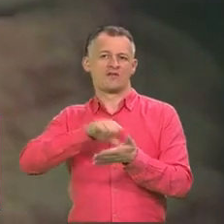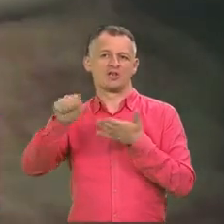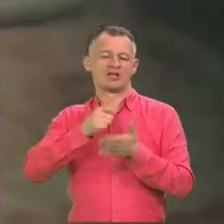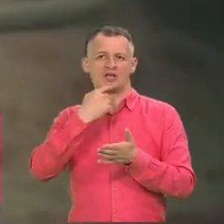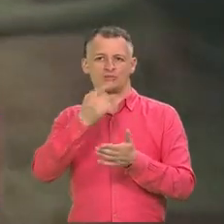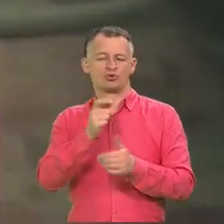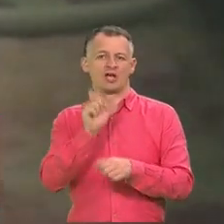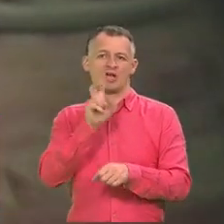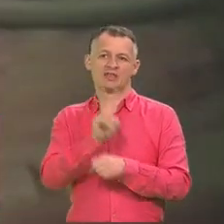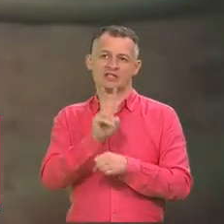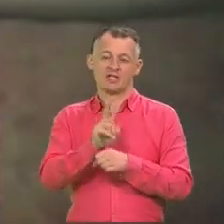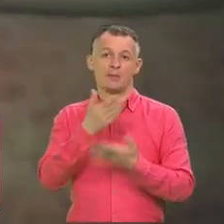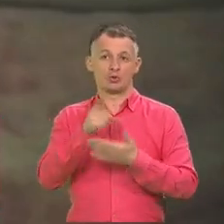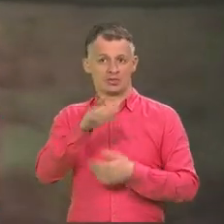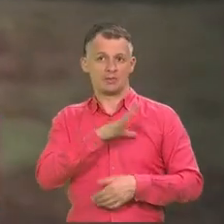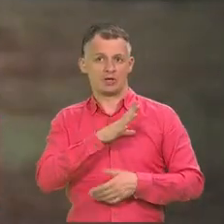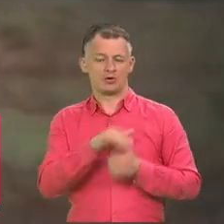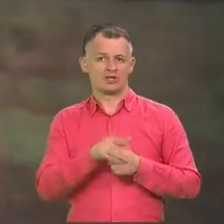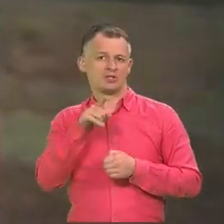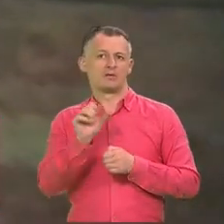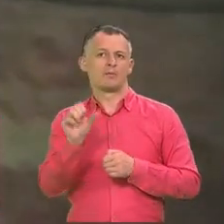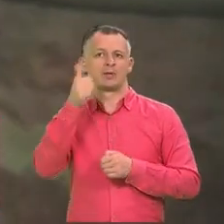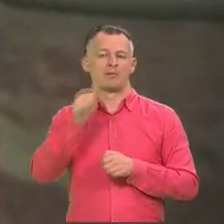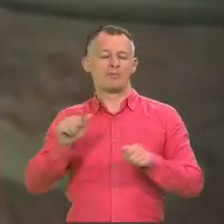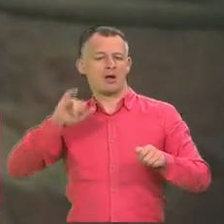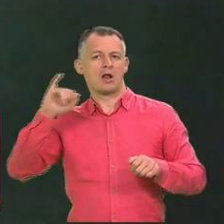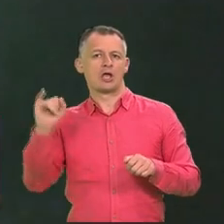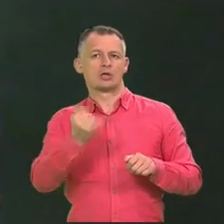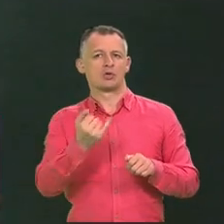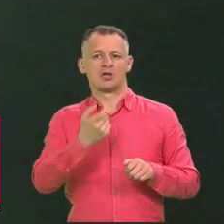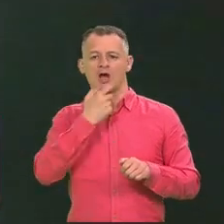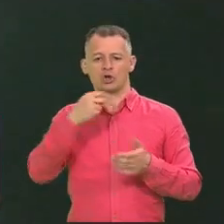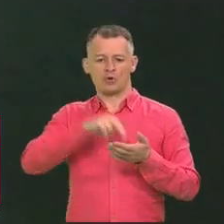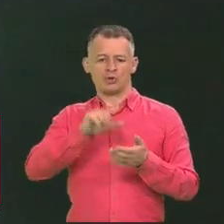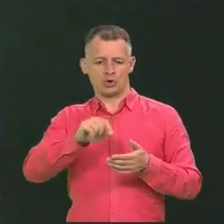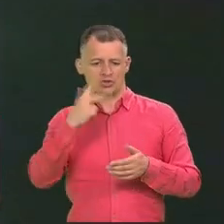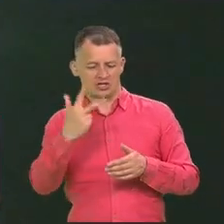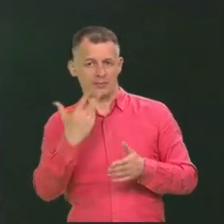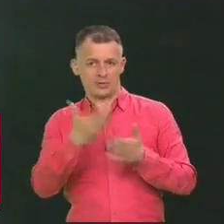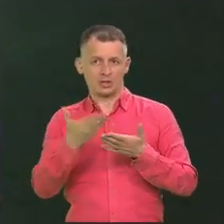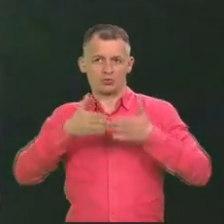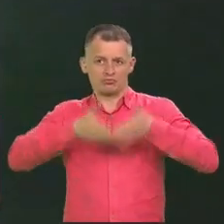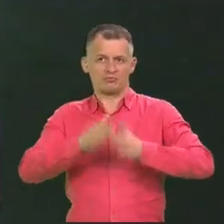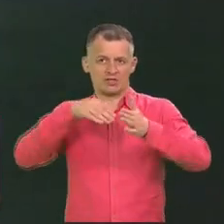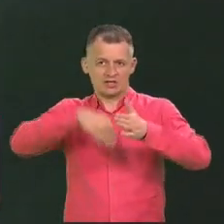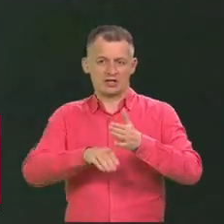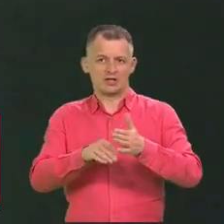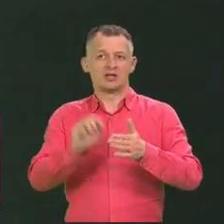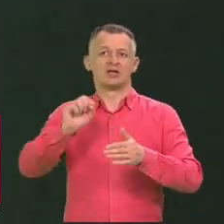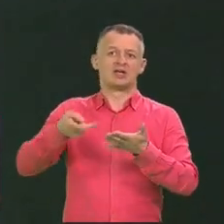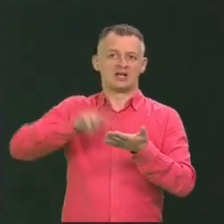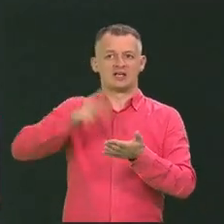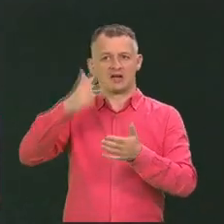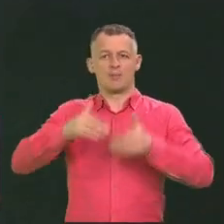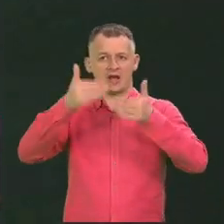atras atenția asupra acestor pericole. Aceasta este prima expediție din 2023 a lui Titan. Încă trei au fost amânate din cauza